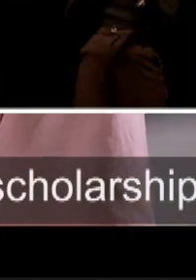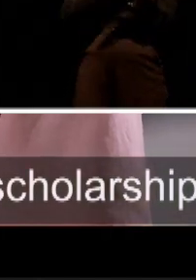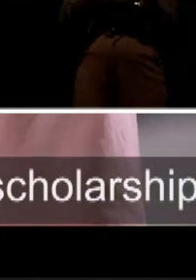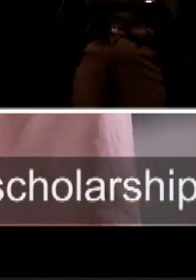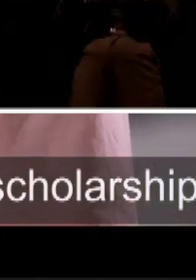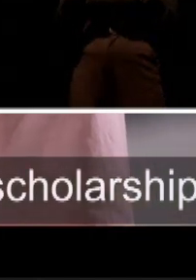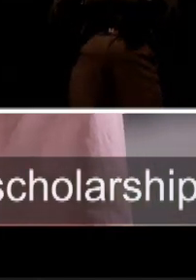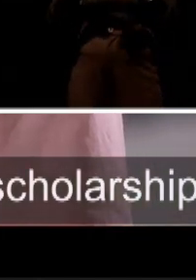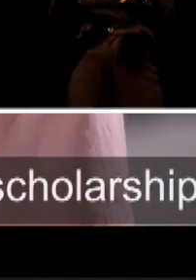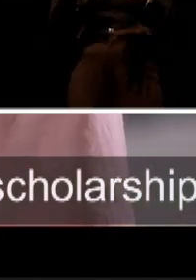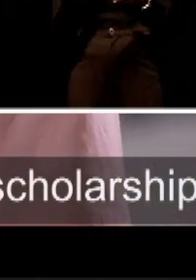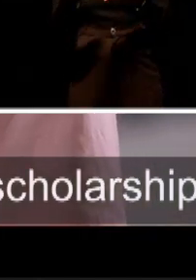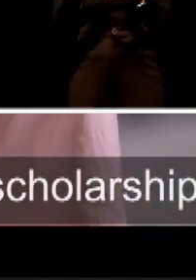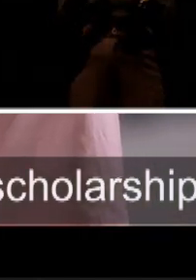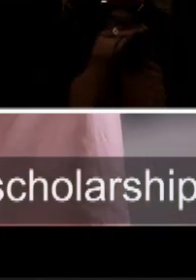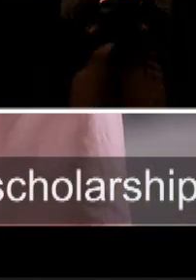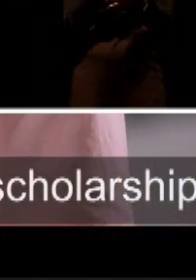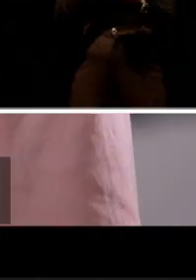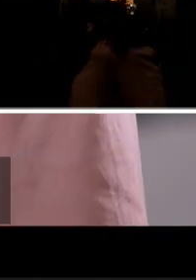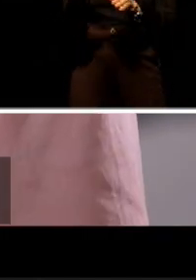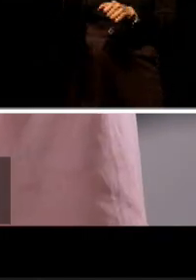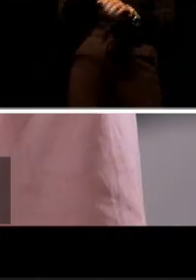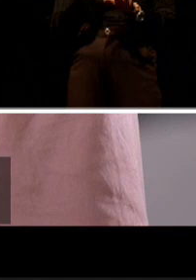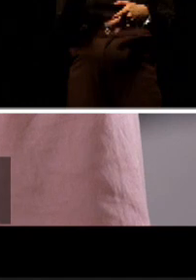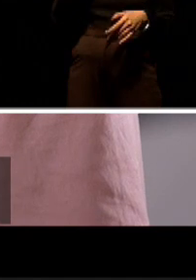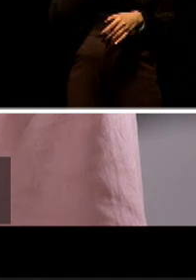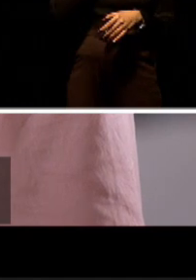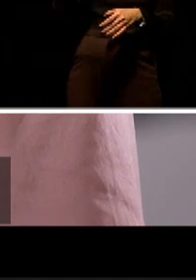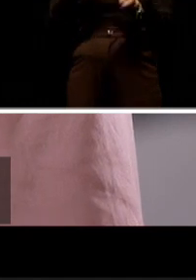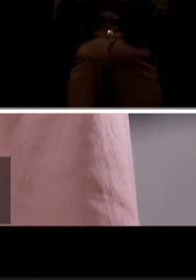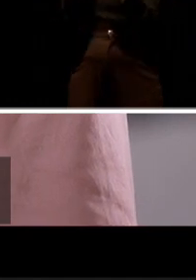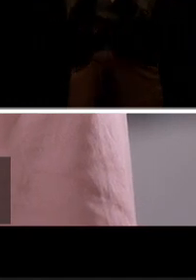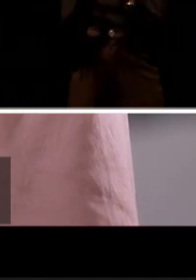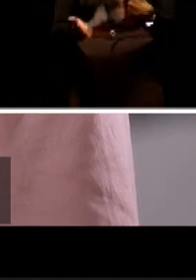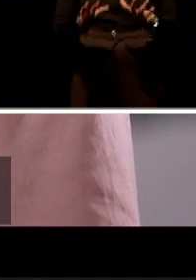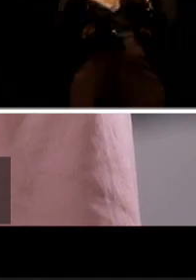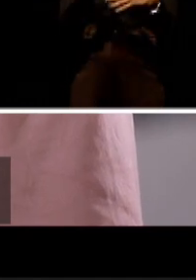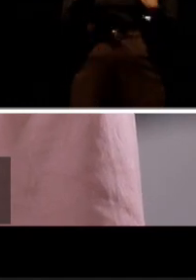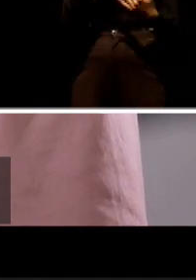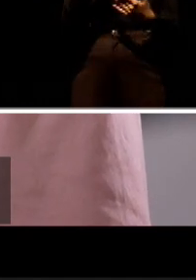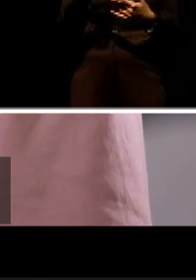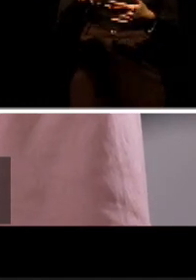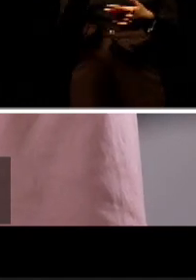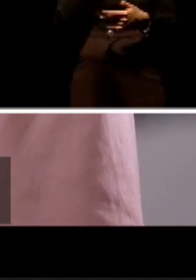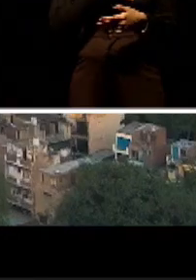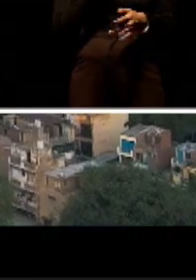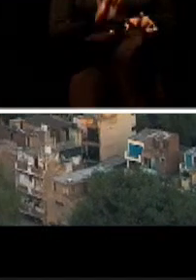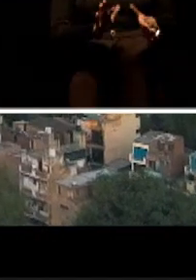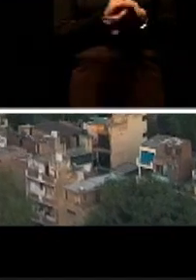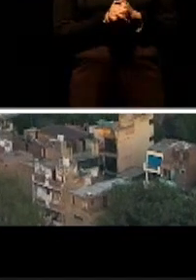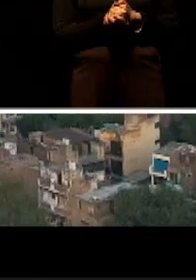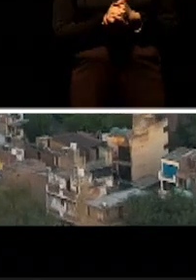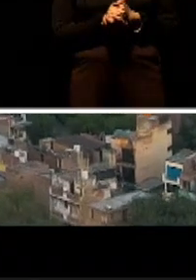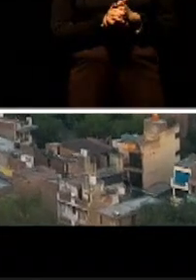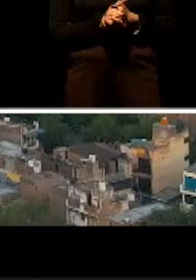की तरफ से हैंडीकैप वालों को स्कॉलरशिप मिल रहा है. वहाँ पर मैंने अप्लाई किया और मुझे 30,000 का फ़ायदा हुआ, स्कॉलरशिप मिला है.